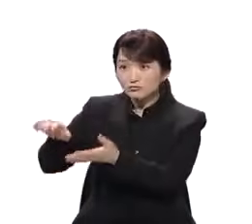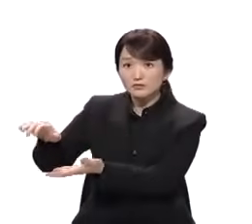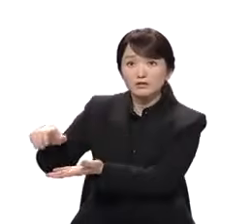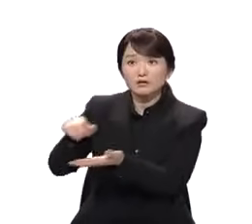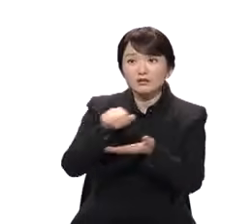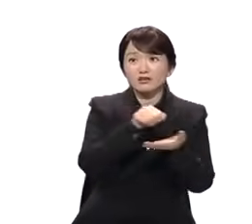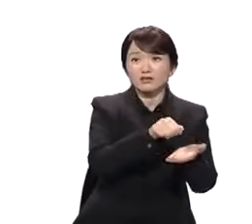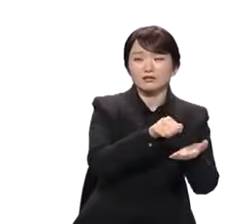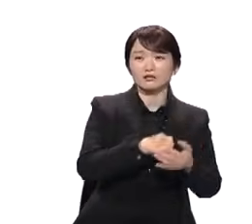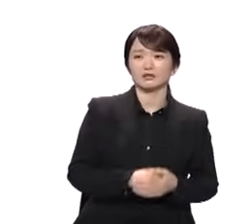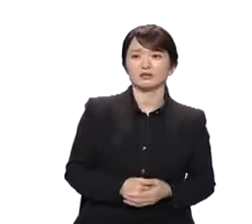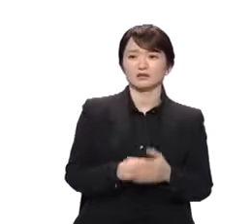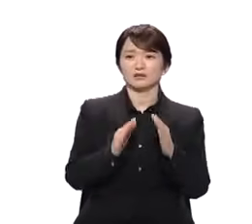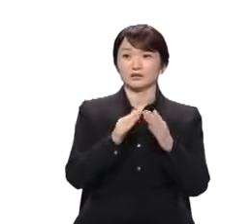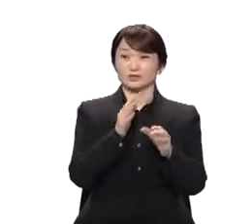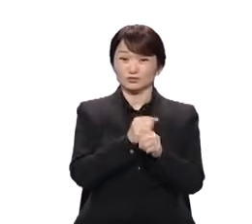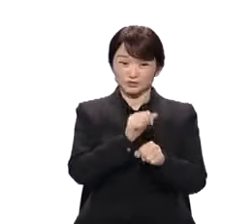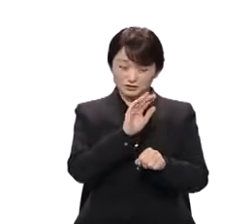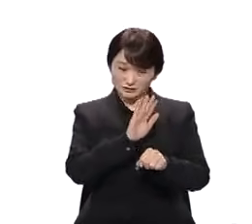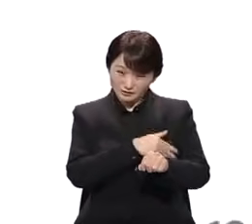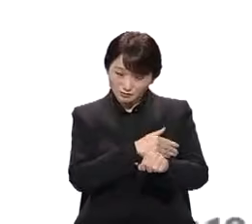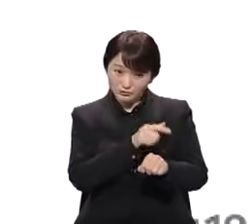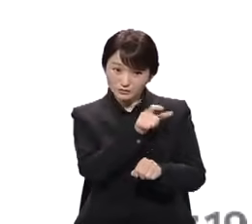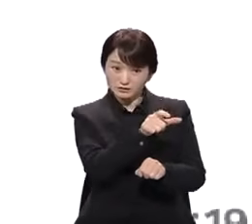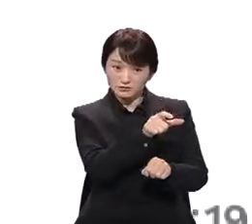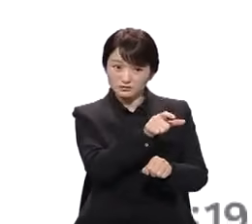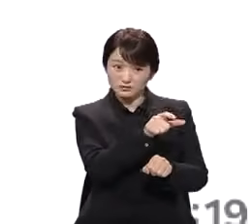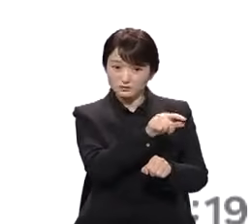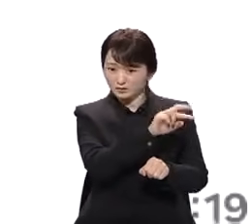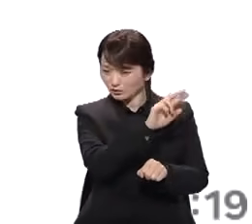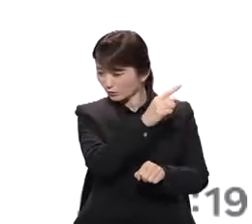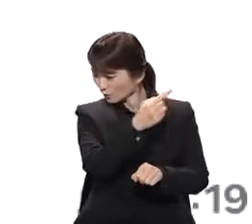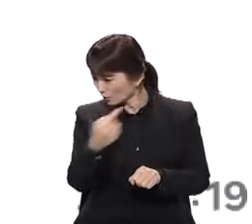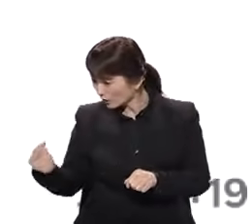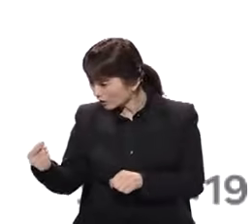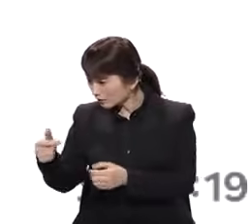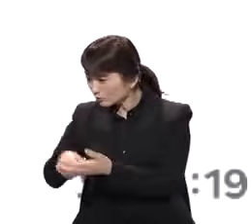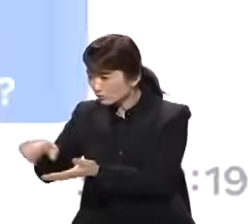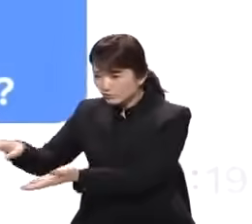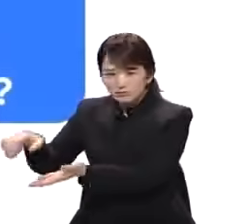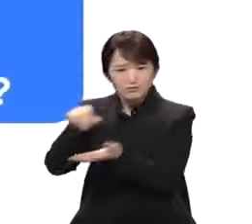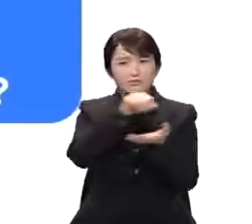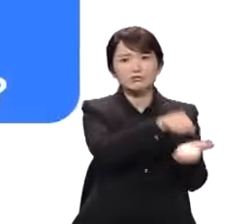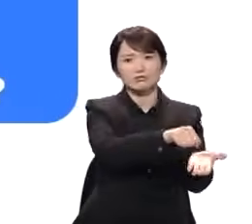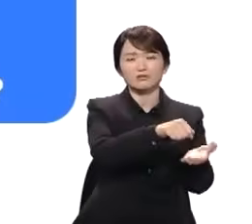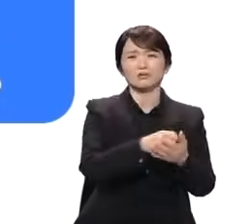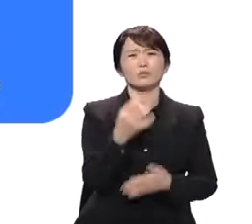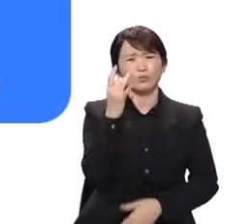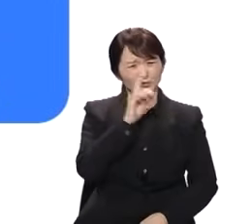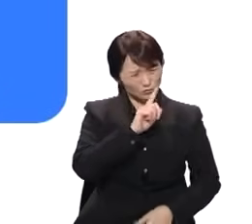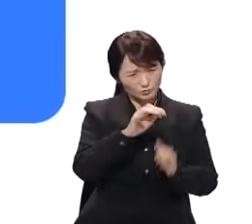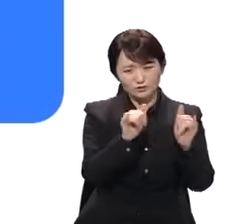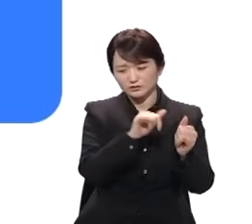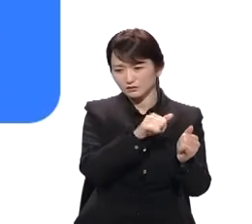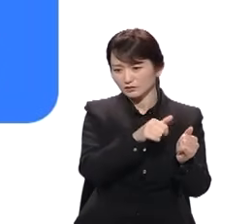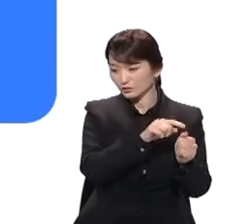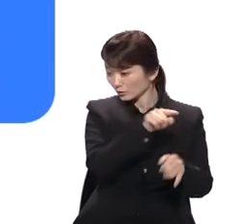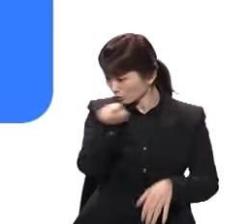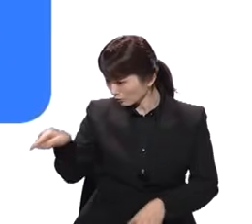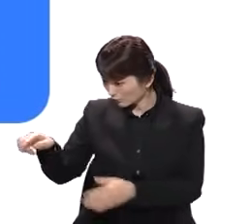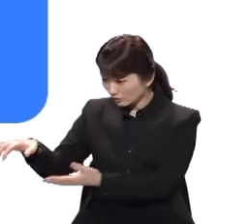봤더니 저 택배 주소 잘못 적은 분 있죠? 네. 가져갔던 거예요, 그분이. 아, 원래 그 주문한 사람? 네. 아이고야. 가져가